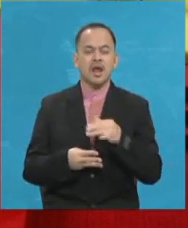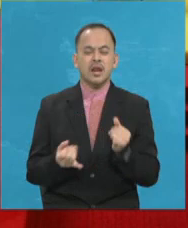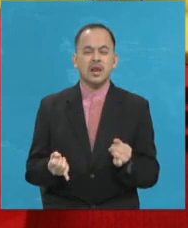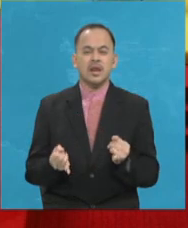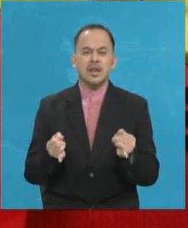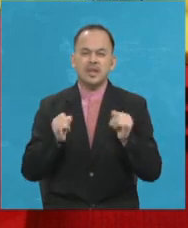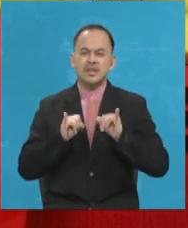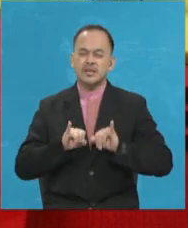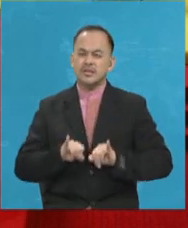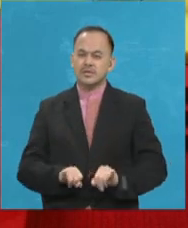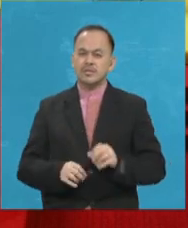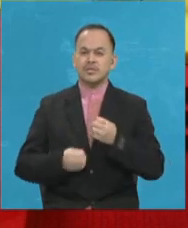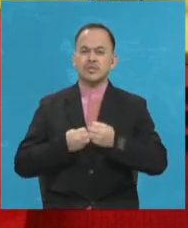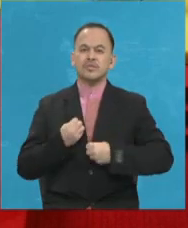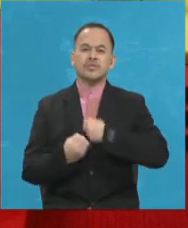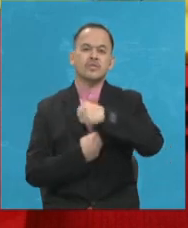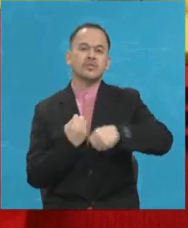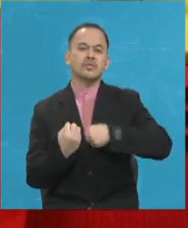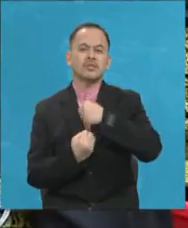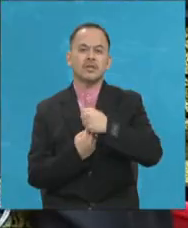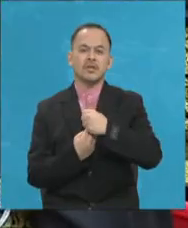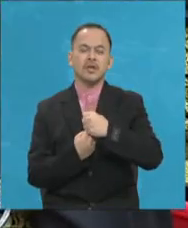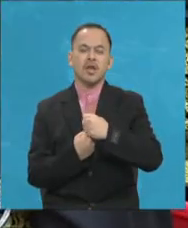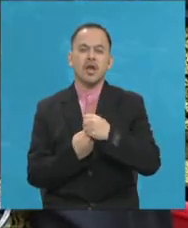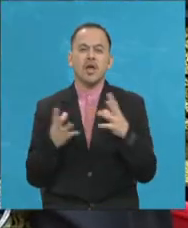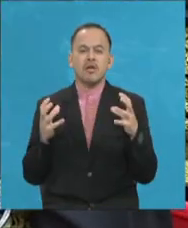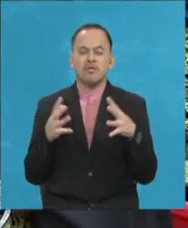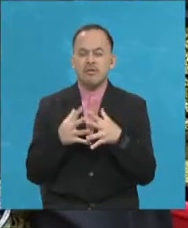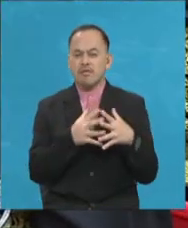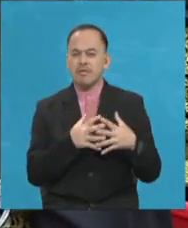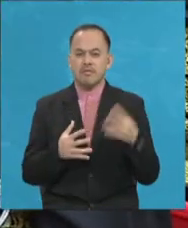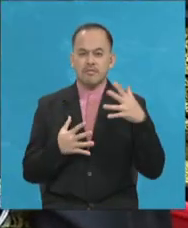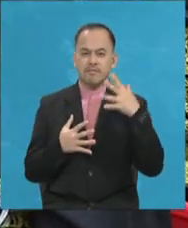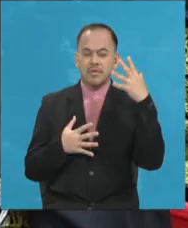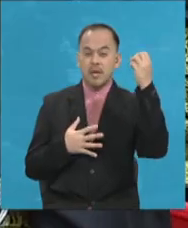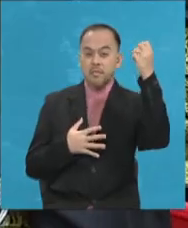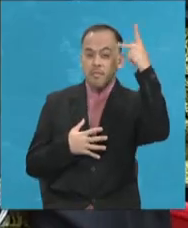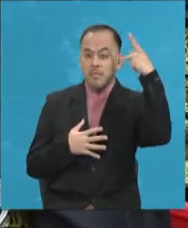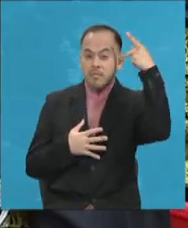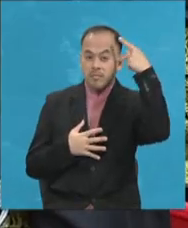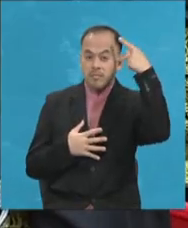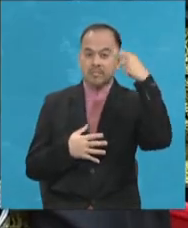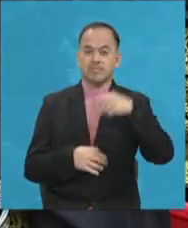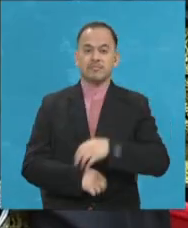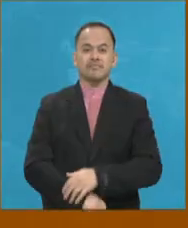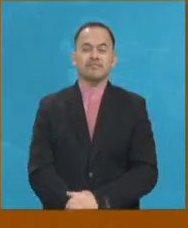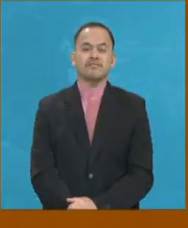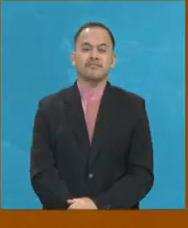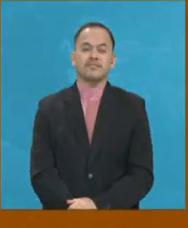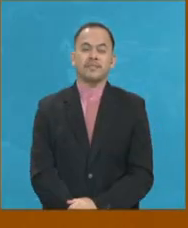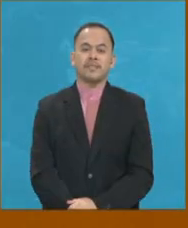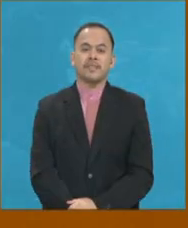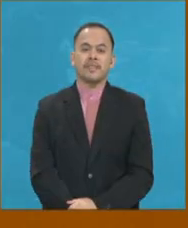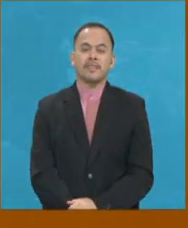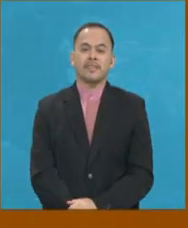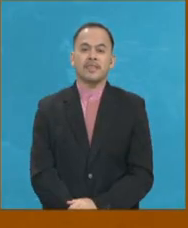terus meningkat seperti pengangguran konflik politik dan lainnya Ayo kita